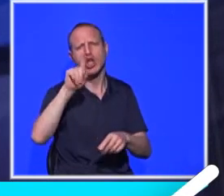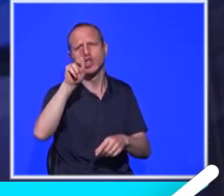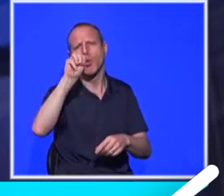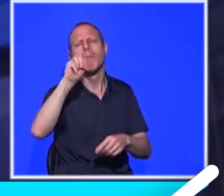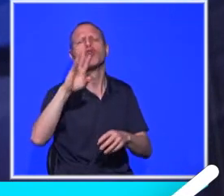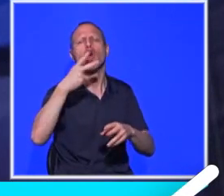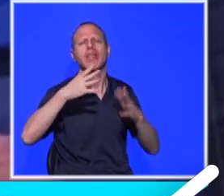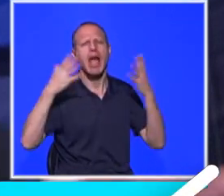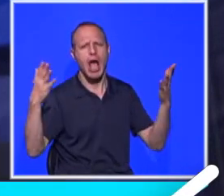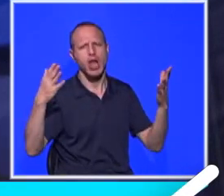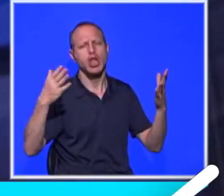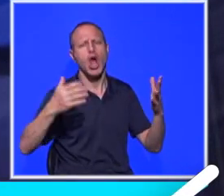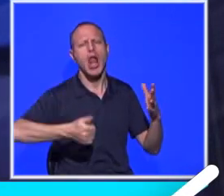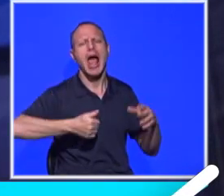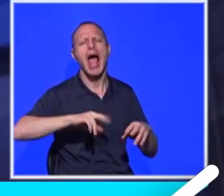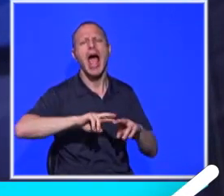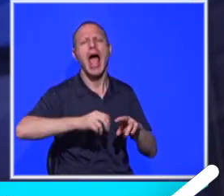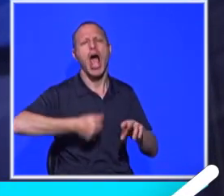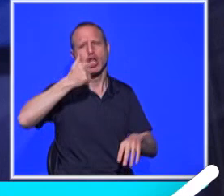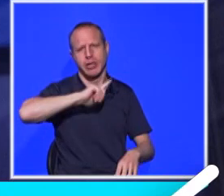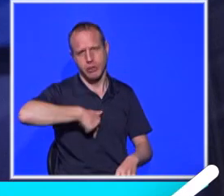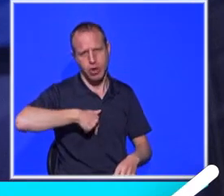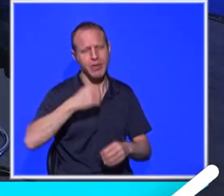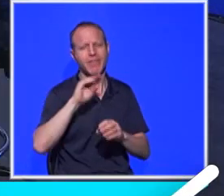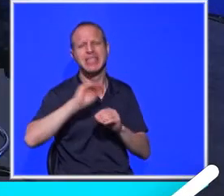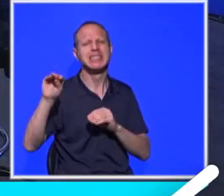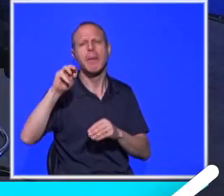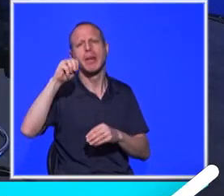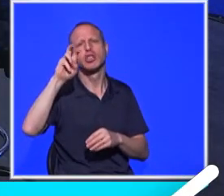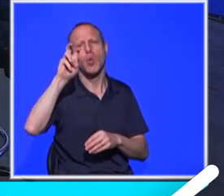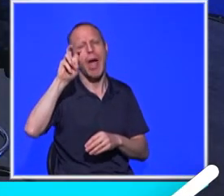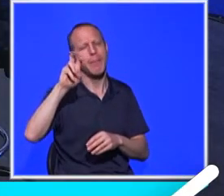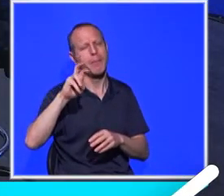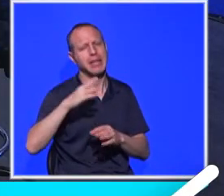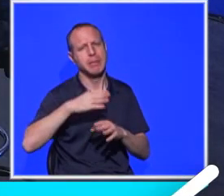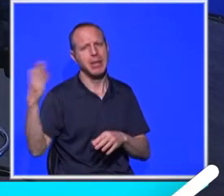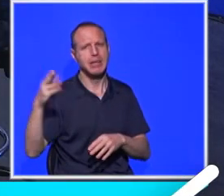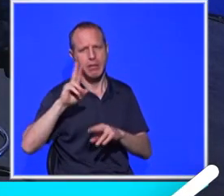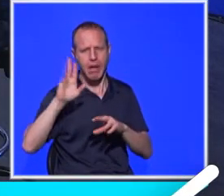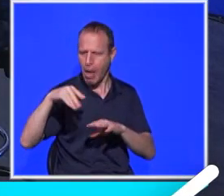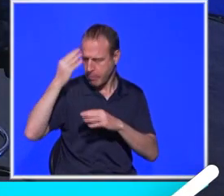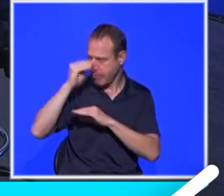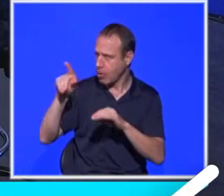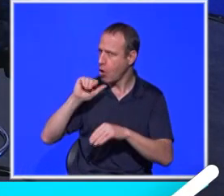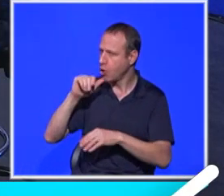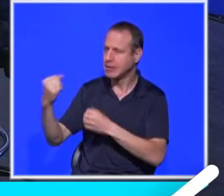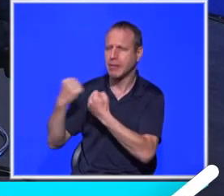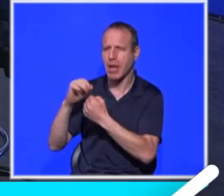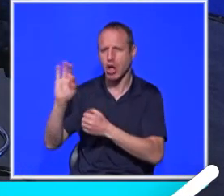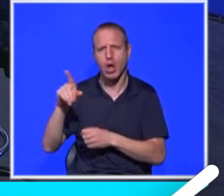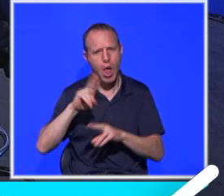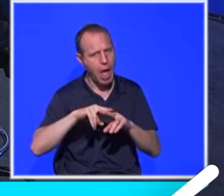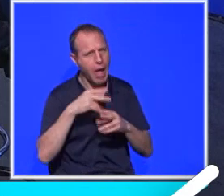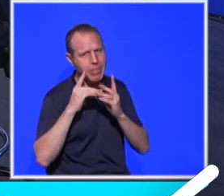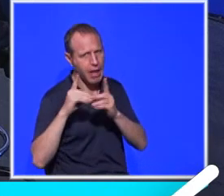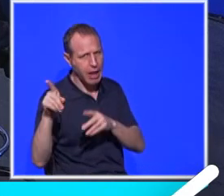ראשי הרשויות, ושם את מנסור עבאס בצד. וגם הצהיר שהוא בעצם לא רוצה את תמיכתו של מנסור. אחרי זה הוא אמר לו, דרכך אני באמת אעבוד מול החברה